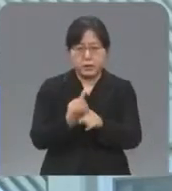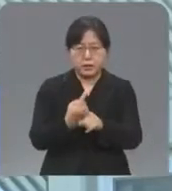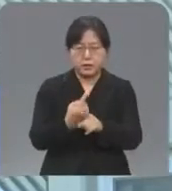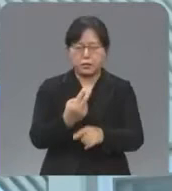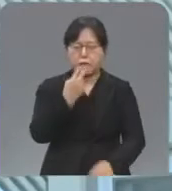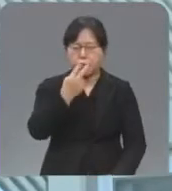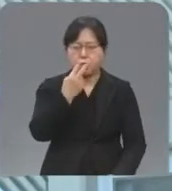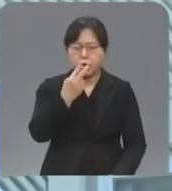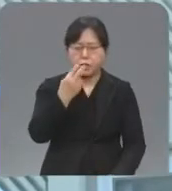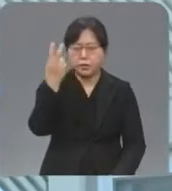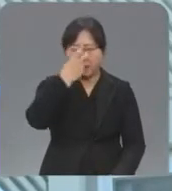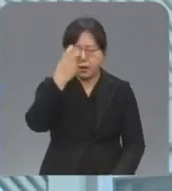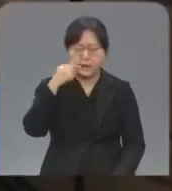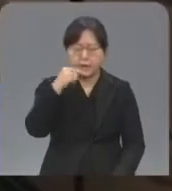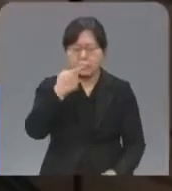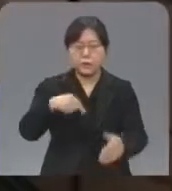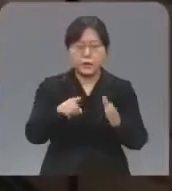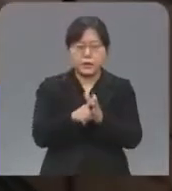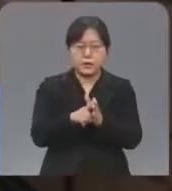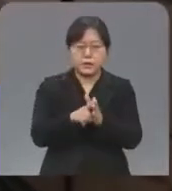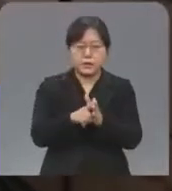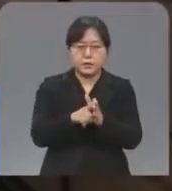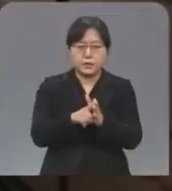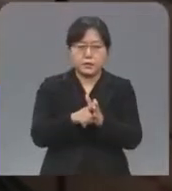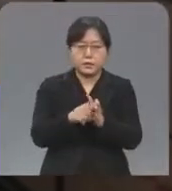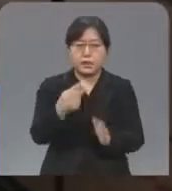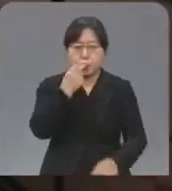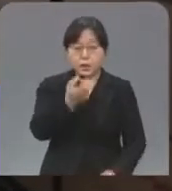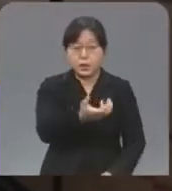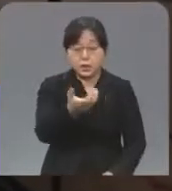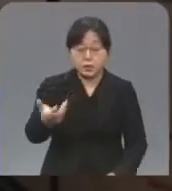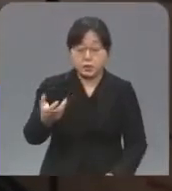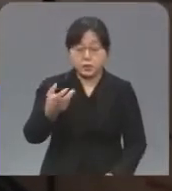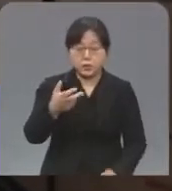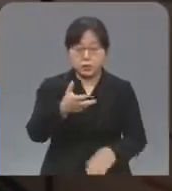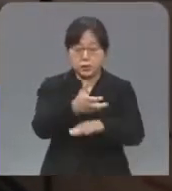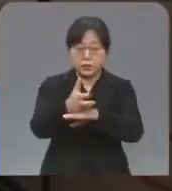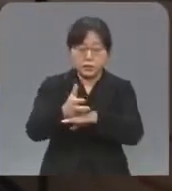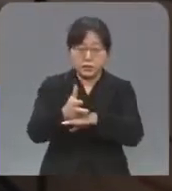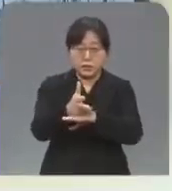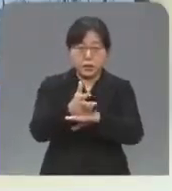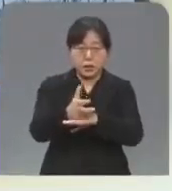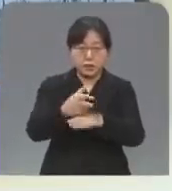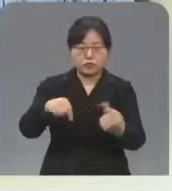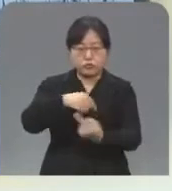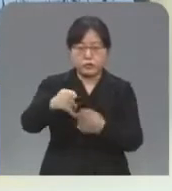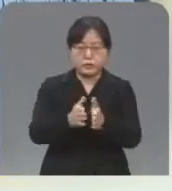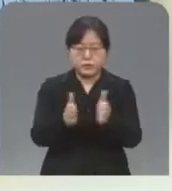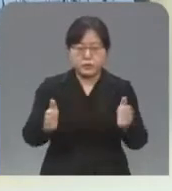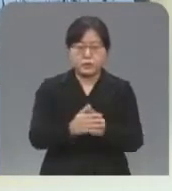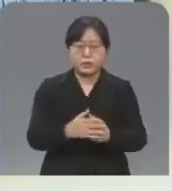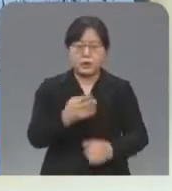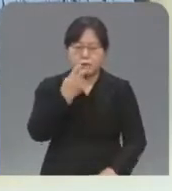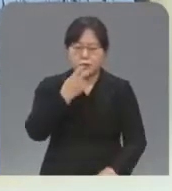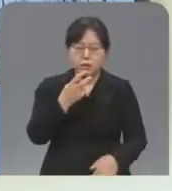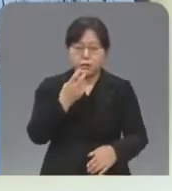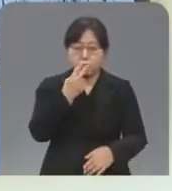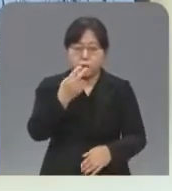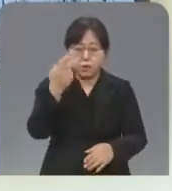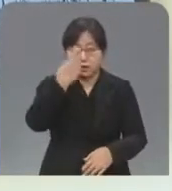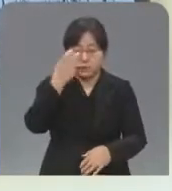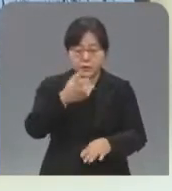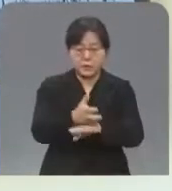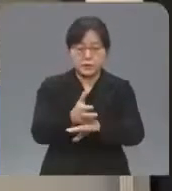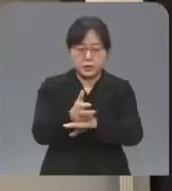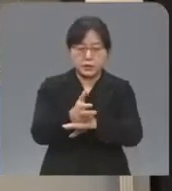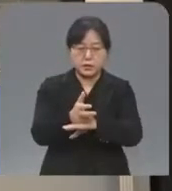대기 오염물질 관리 강화를 위해 도입한 유해 대기 이동 측정 차량을 본격 운영합니다. 유해 대기 이동 측정 차량은 차량